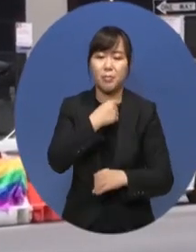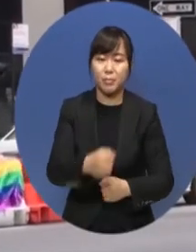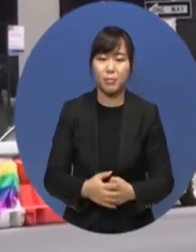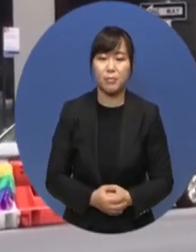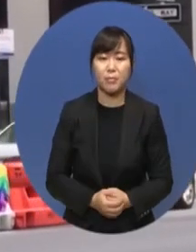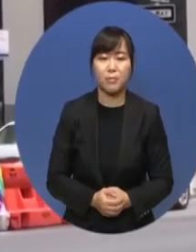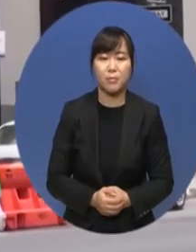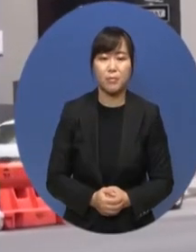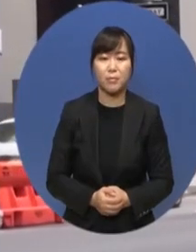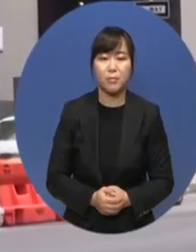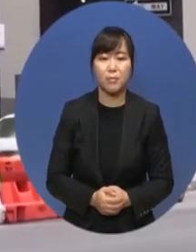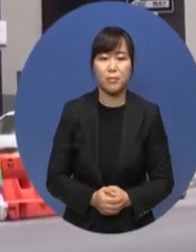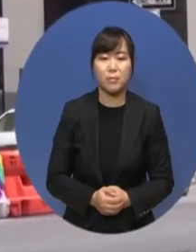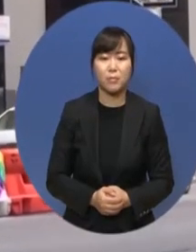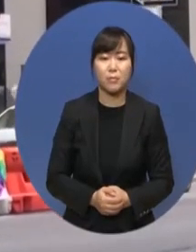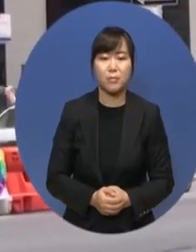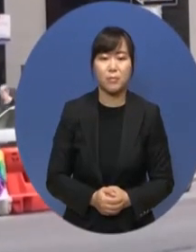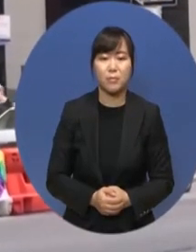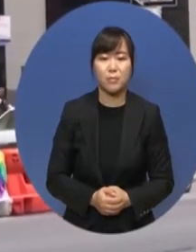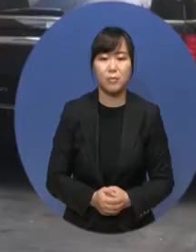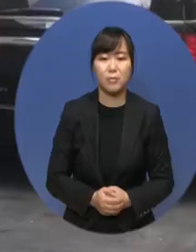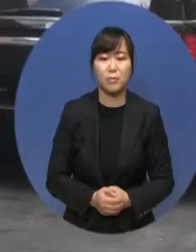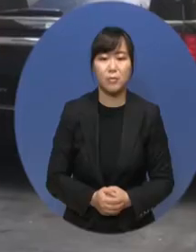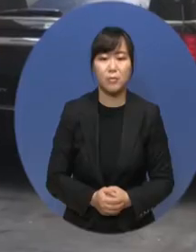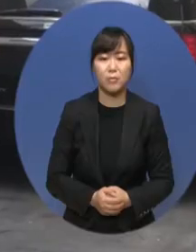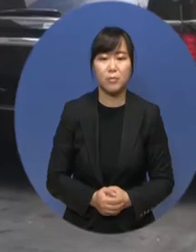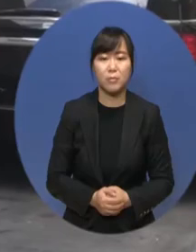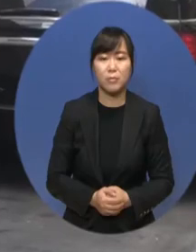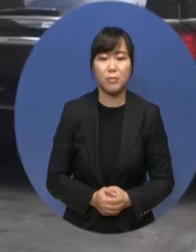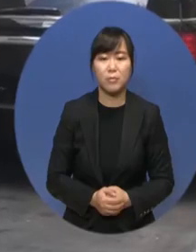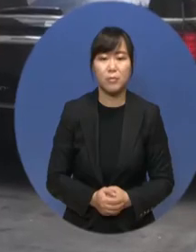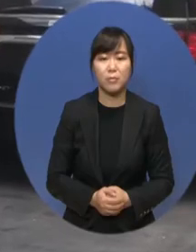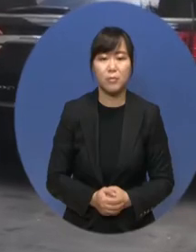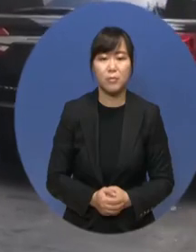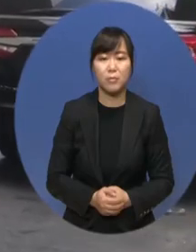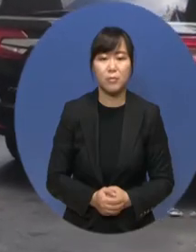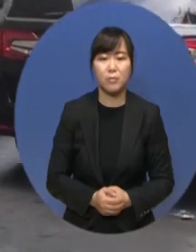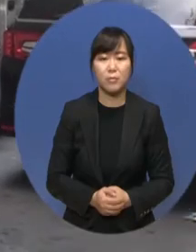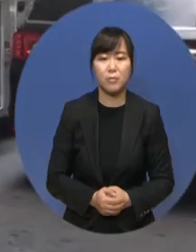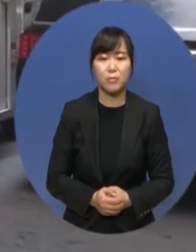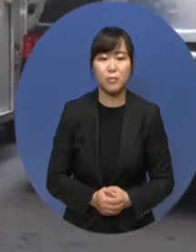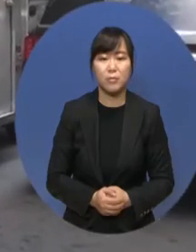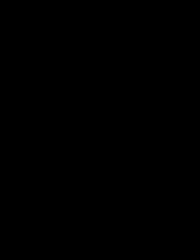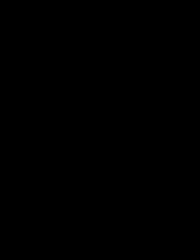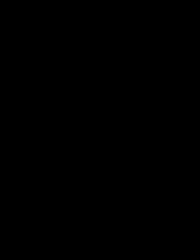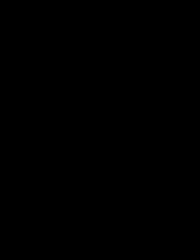WBC 복지TV 뉴욕 통신원 이오비입니다.